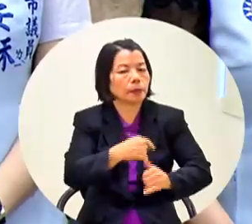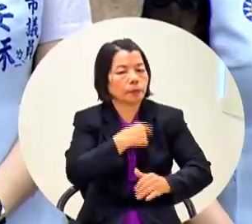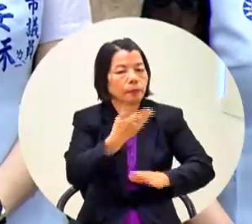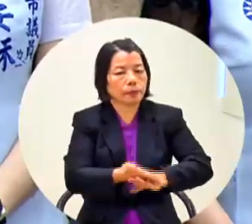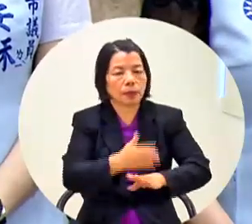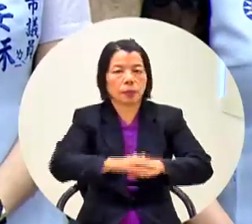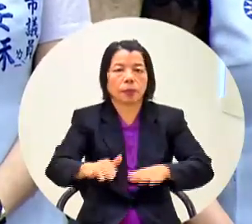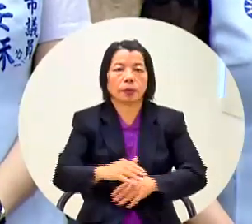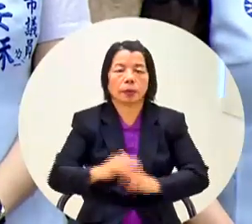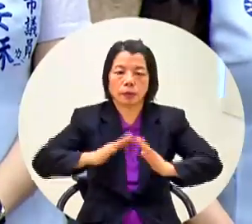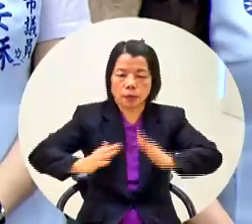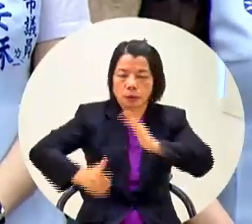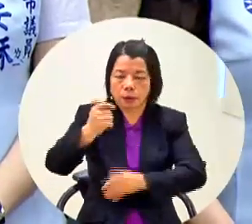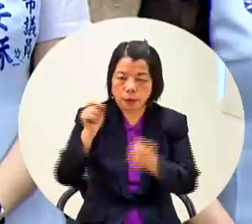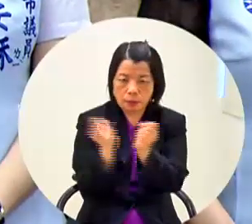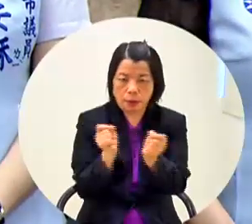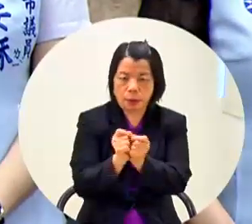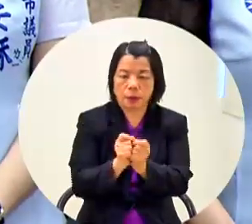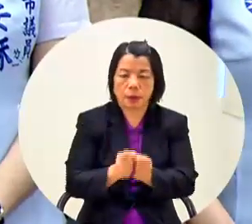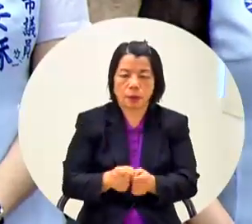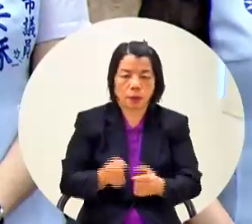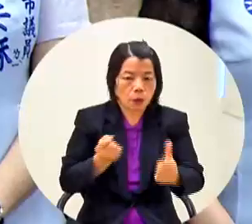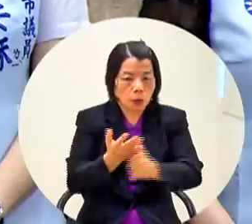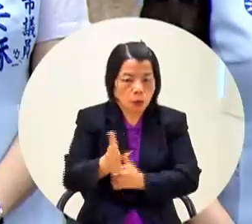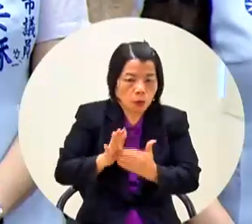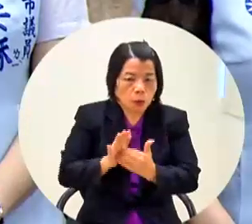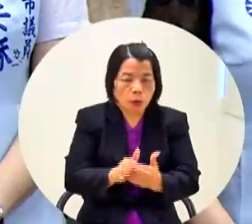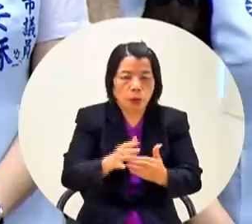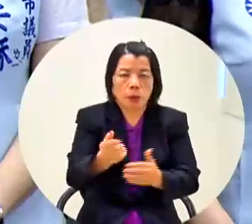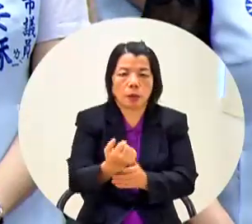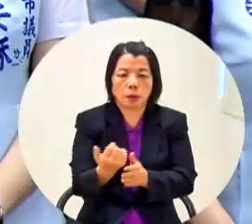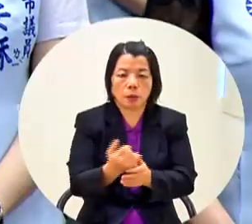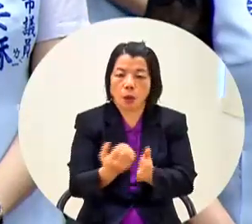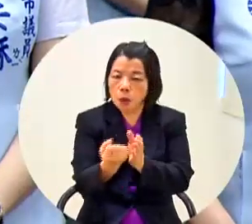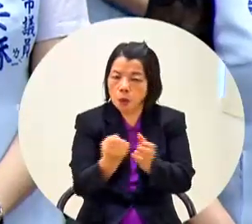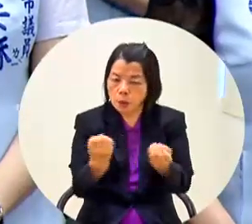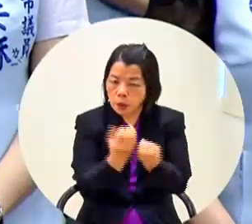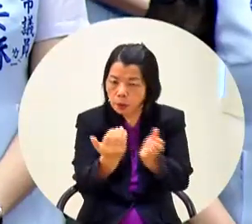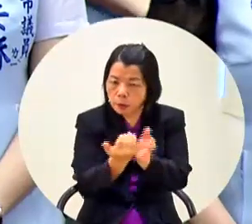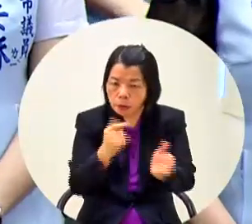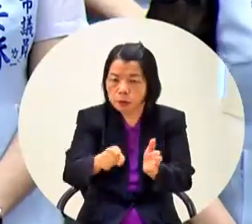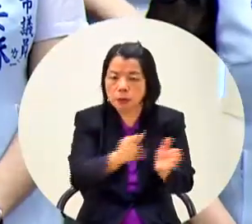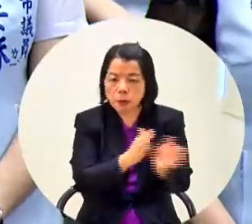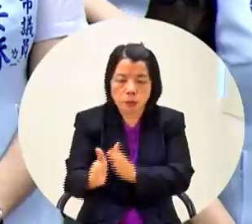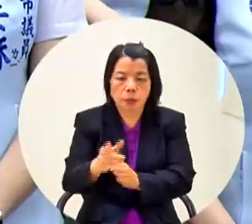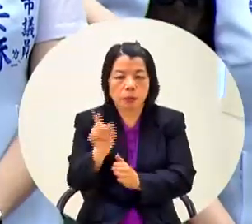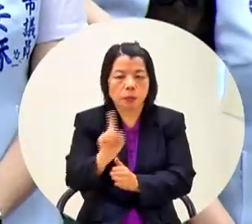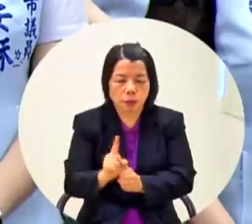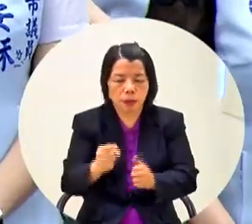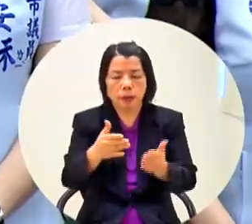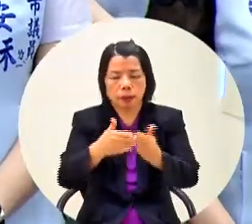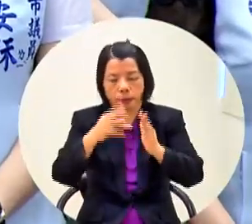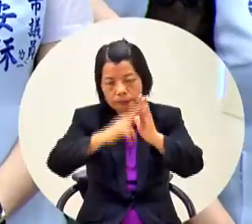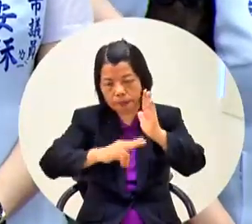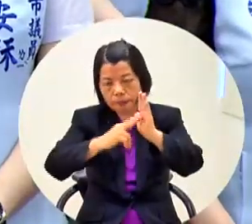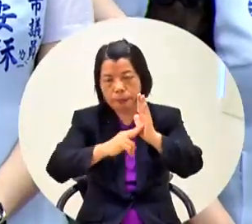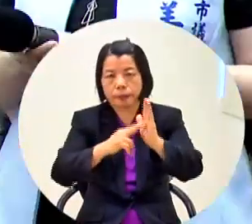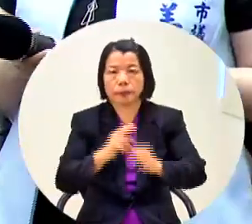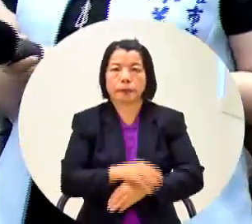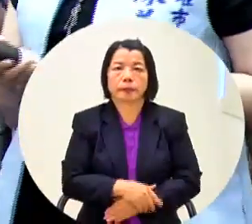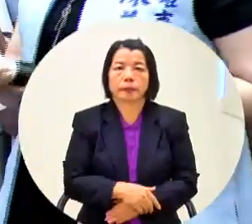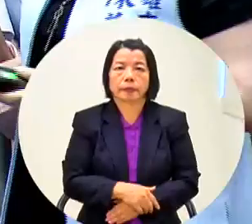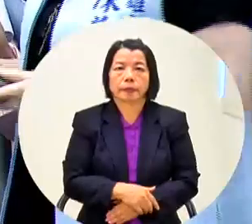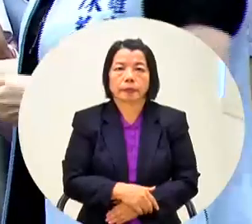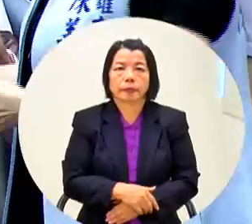简单的先针对防疫超前部署部分，让高雄市民安心的部分，你简单说明一下。 请韩市长答